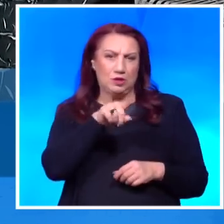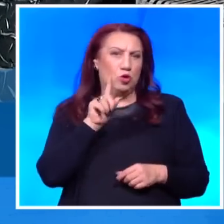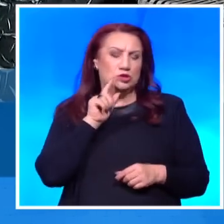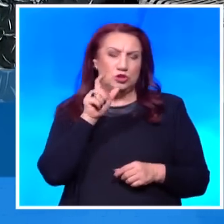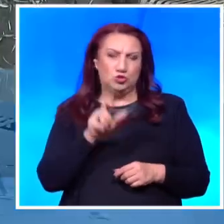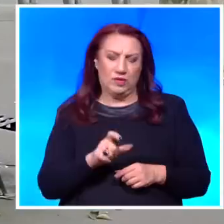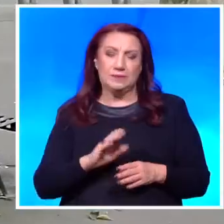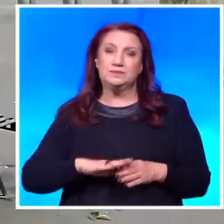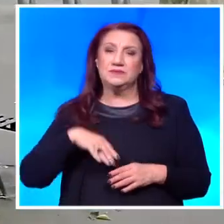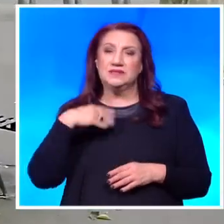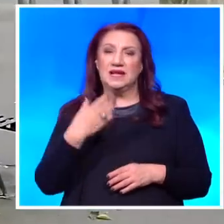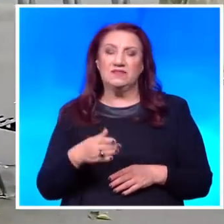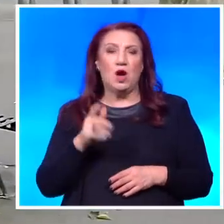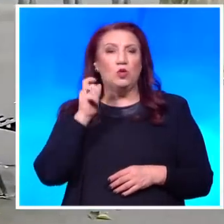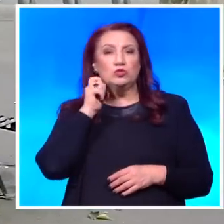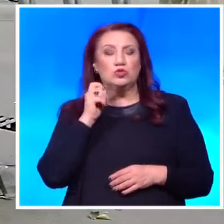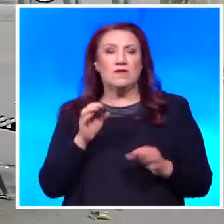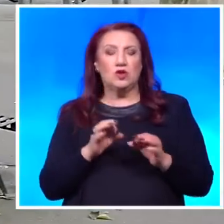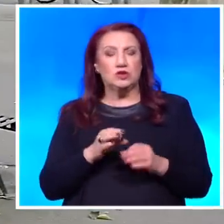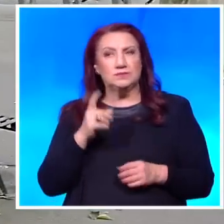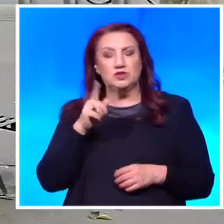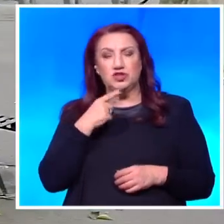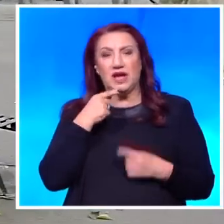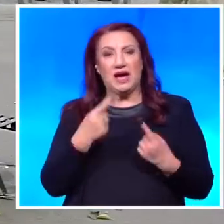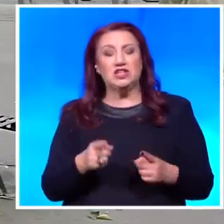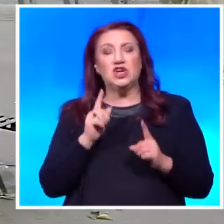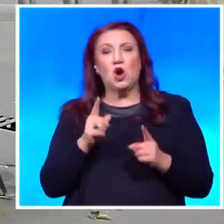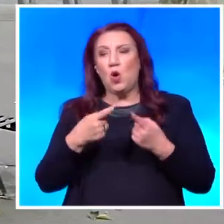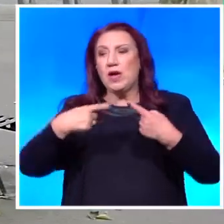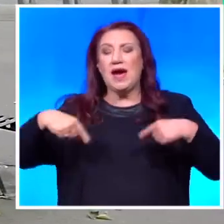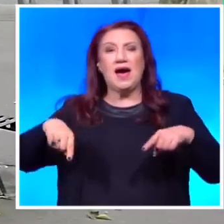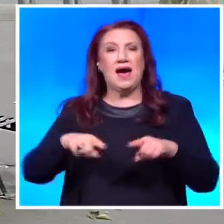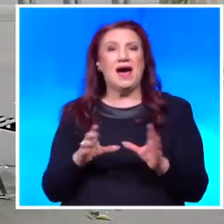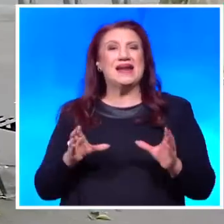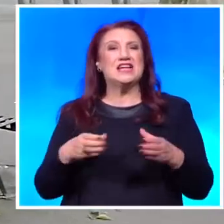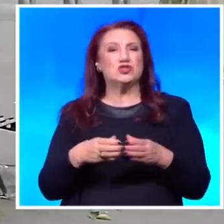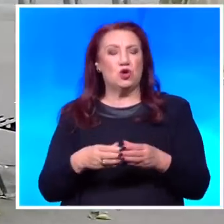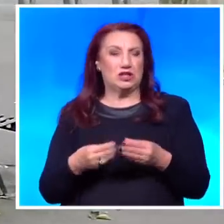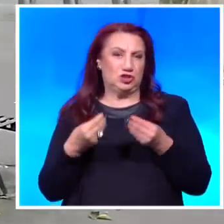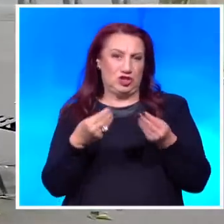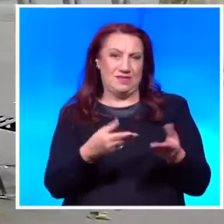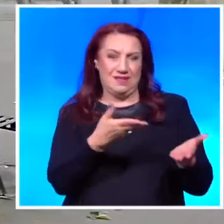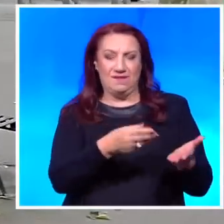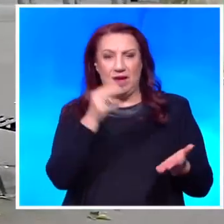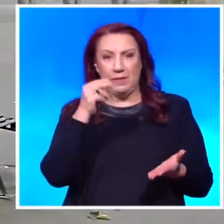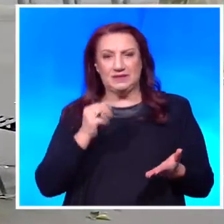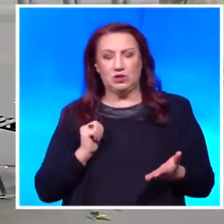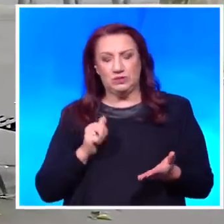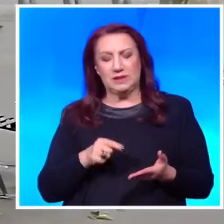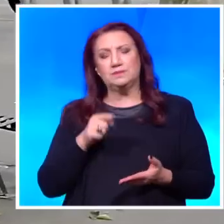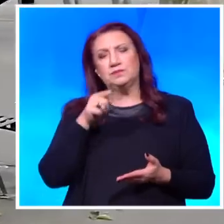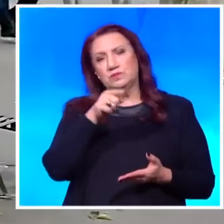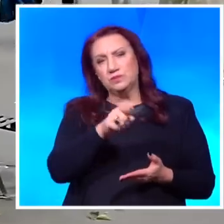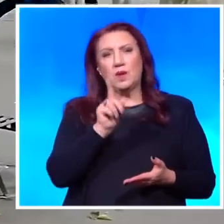ще посочи официално кой ресор смята да даде на българския еврокомисар, а той или тя ще имат около месец за подготовка